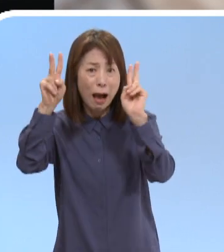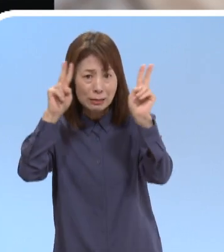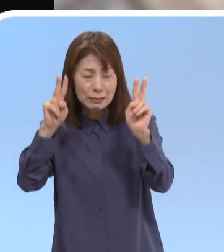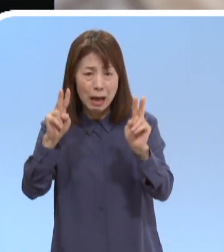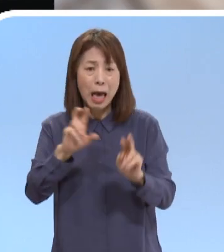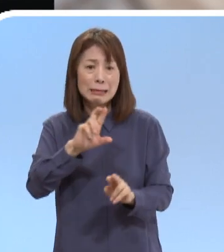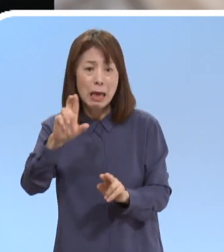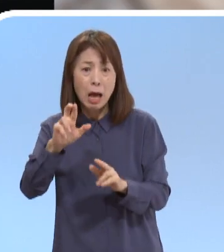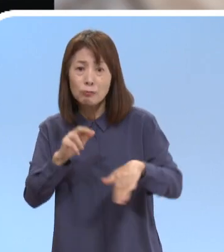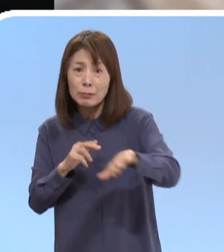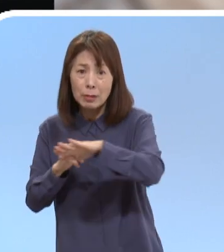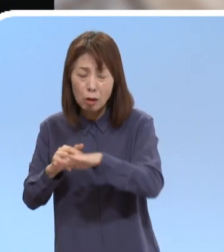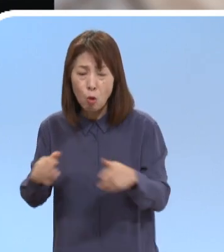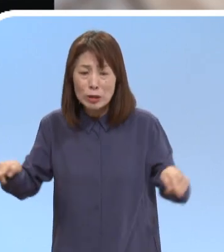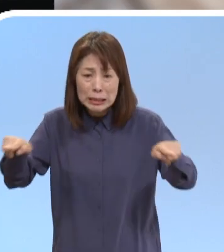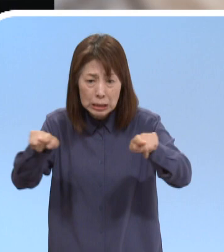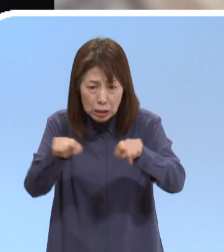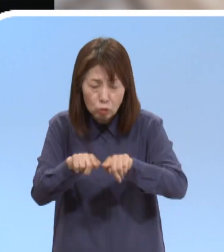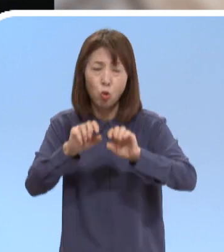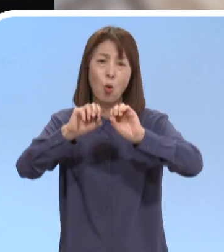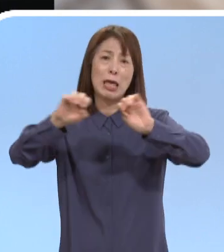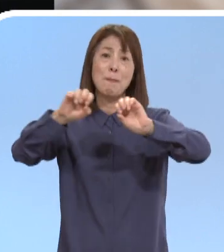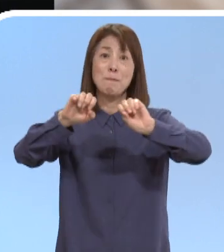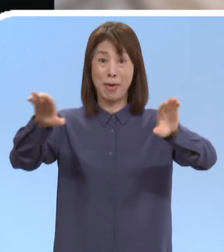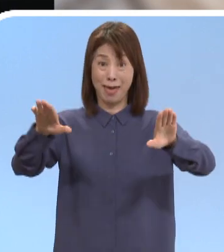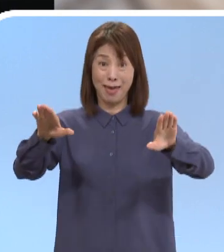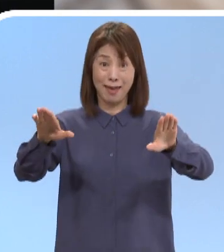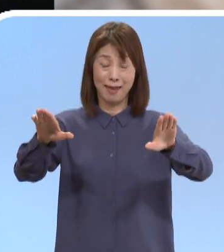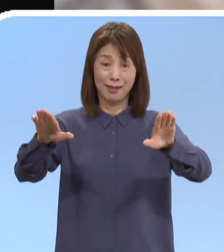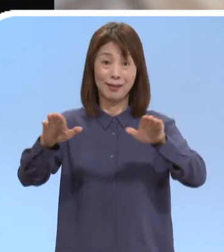体となって行う大型観光キャンペーンです。